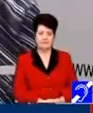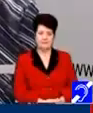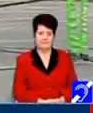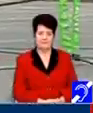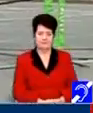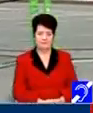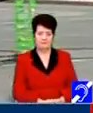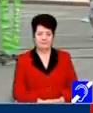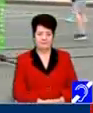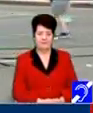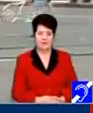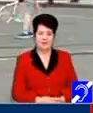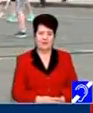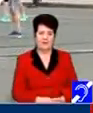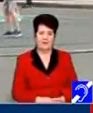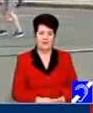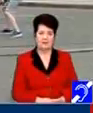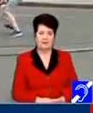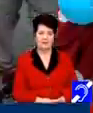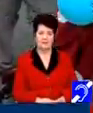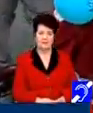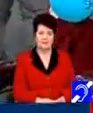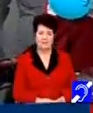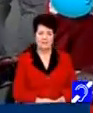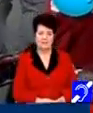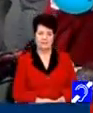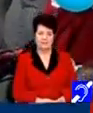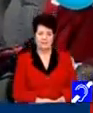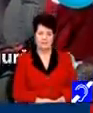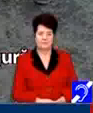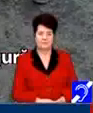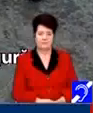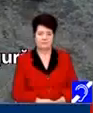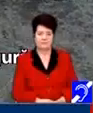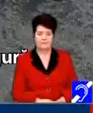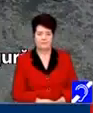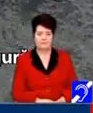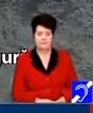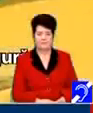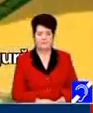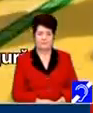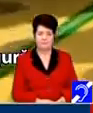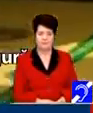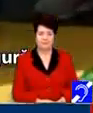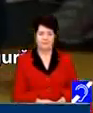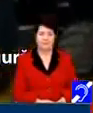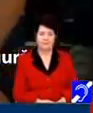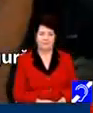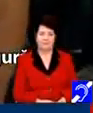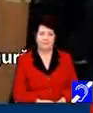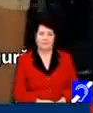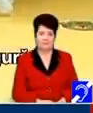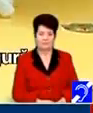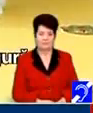детей. Различные будут городки для их времяпровождения. Этот праздник, он у нас уже приобрел формат